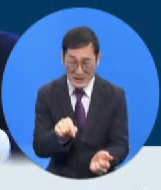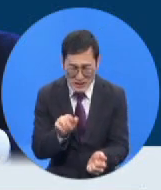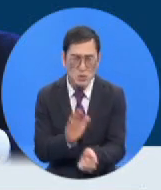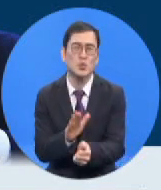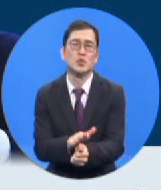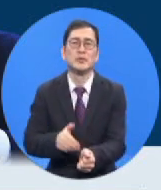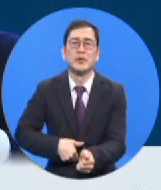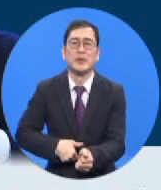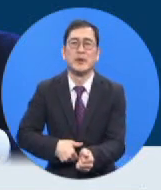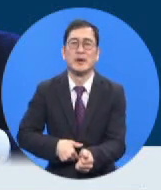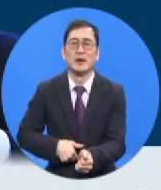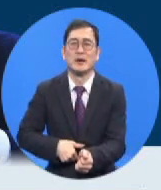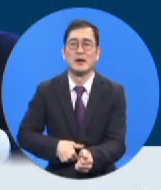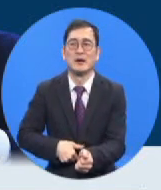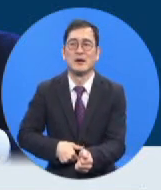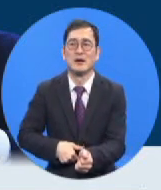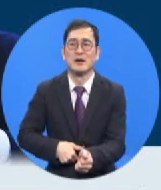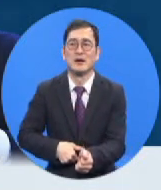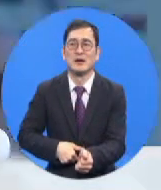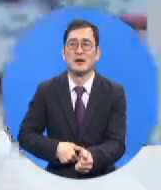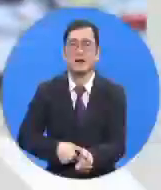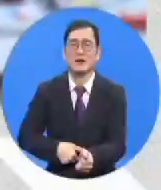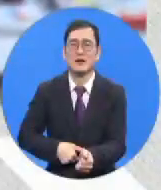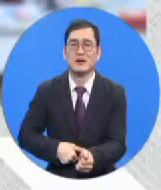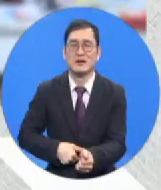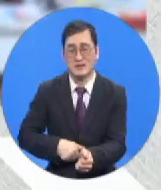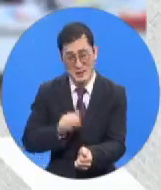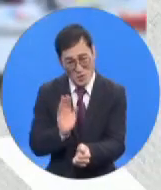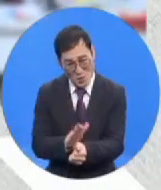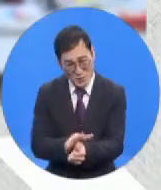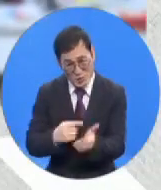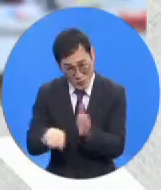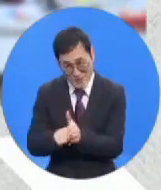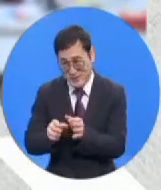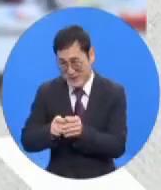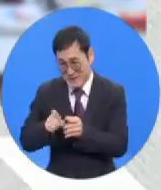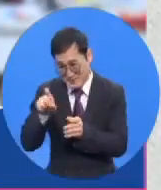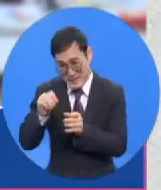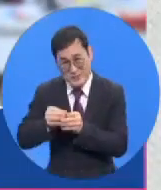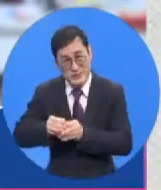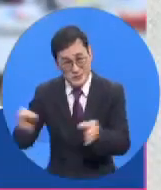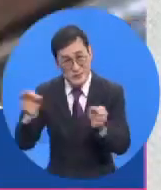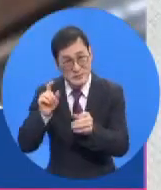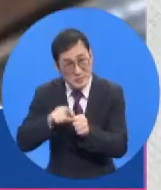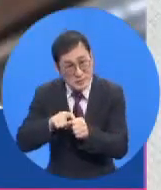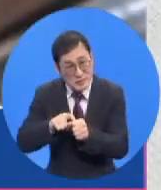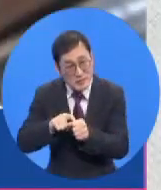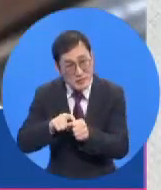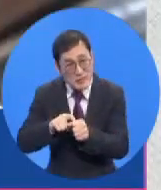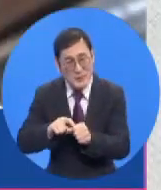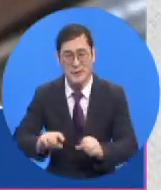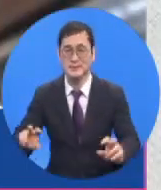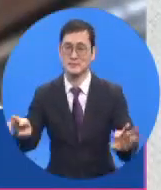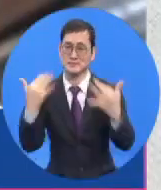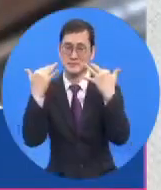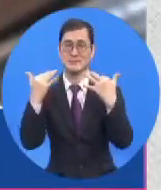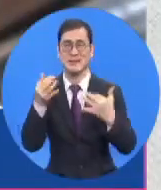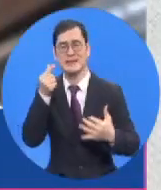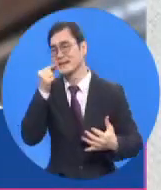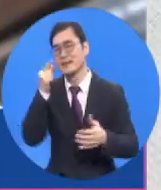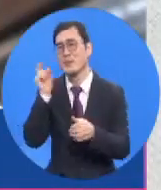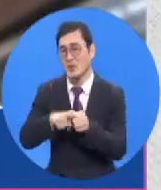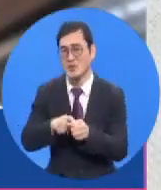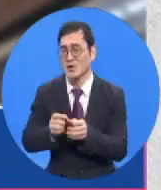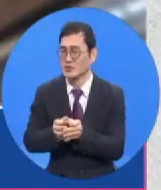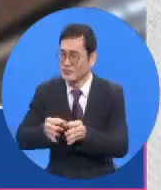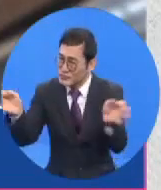주고자 싶은 깊은 마음 속에서 나온 건지 아니면 그냥 나 인기 좀 얻어보려고 한 표 한 표 이